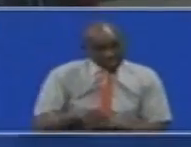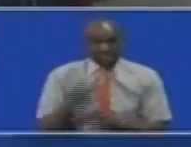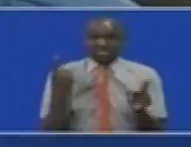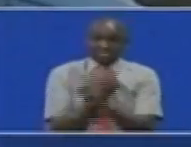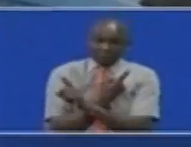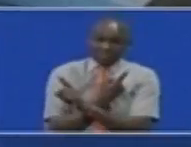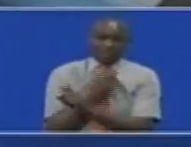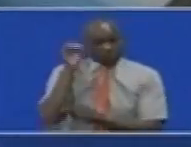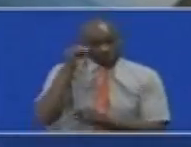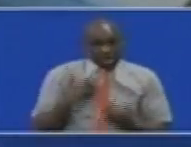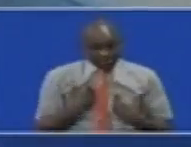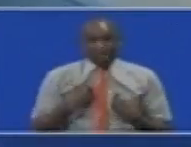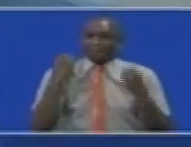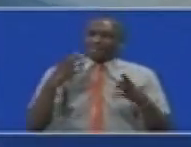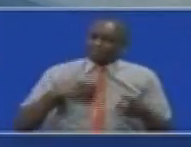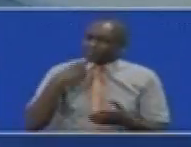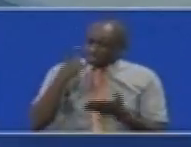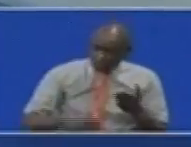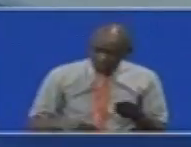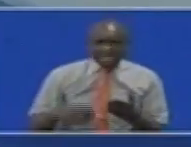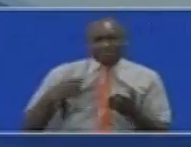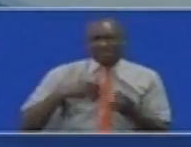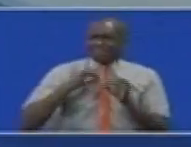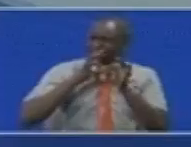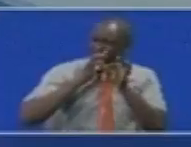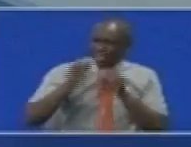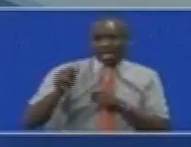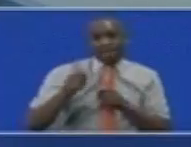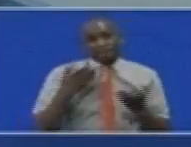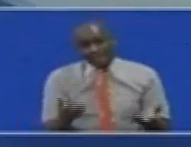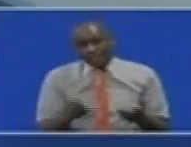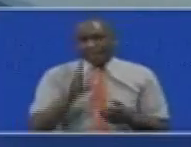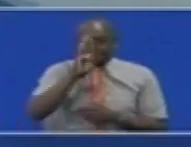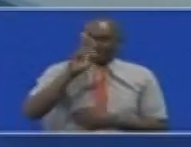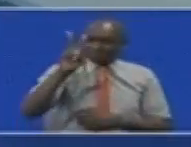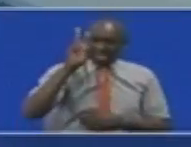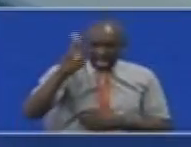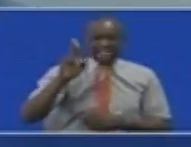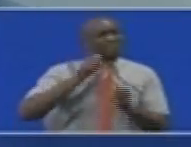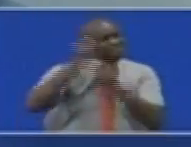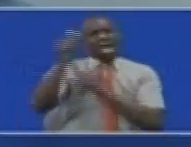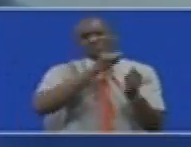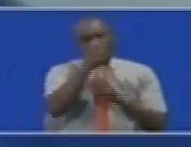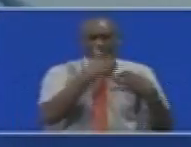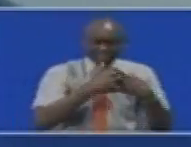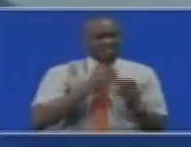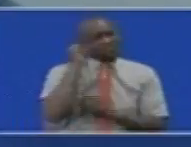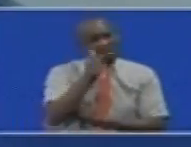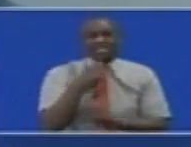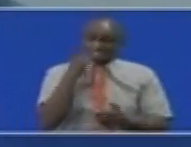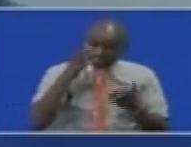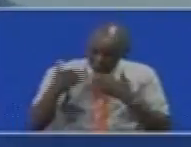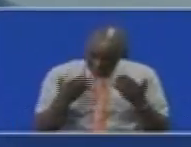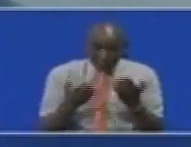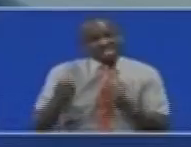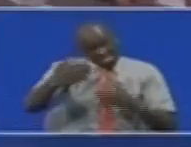yakitolewa. Wengi wanalia sababu distance coverage ama BVR ziko mbali mbali. So watu wanasema wagoje zifike karibu na